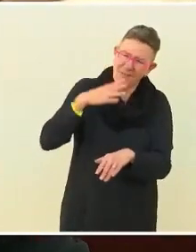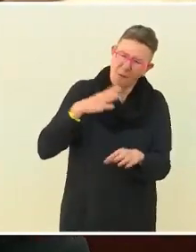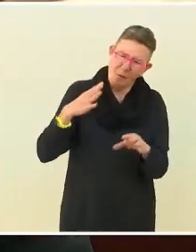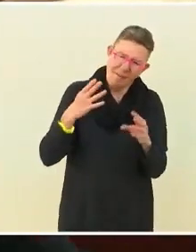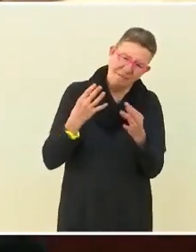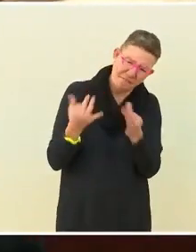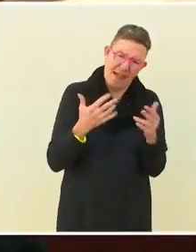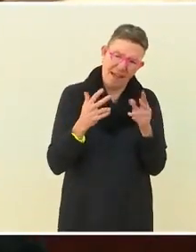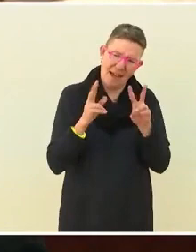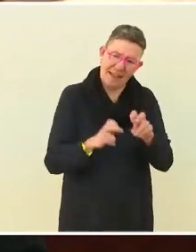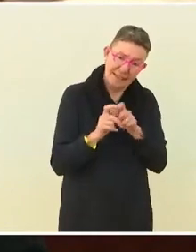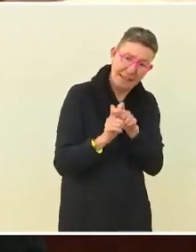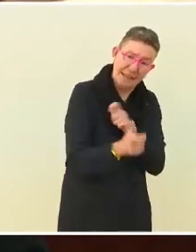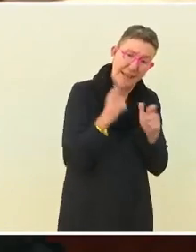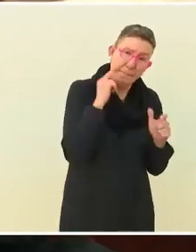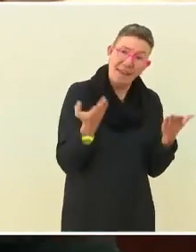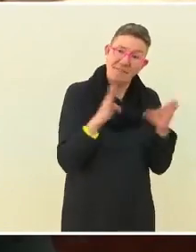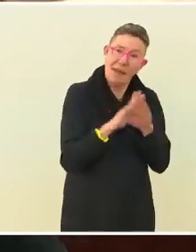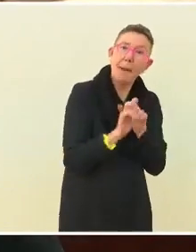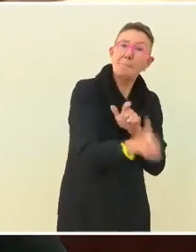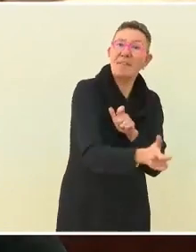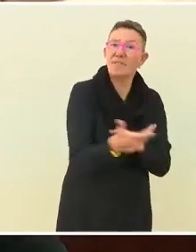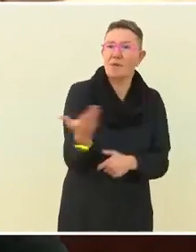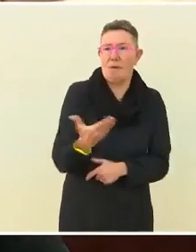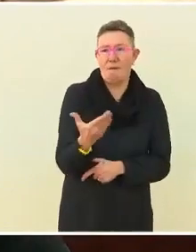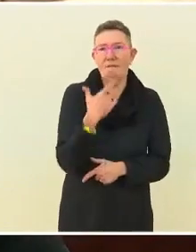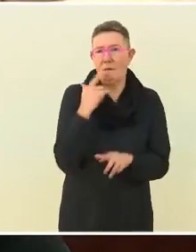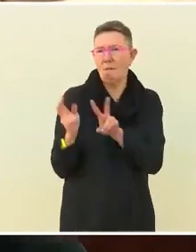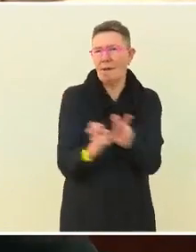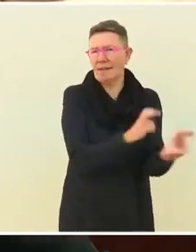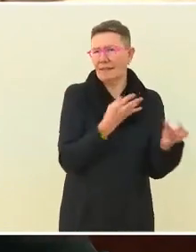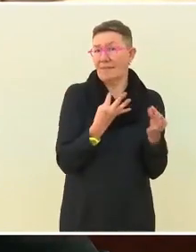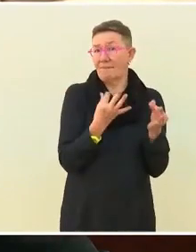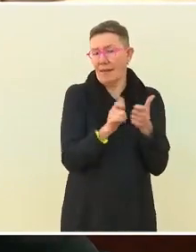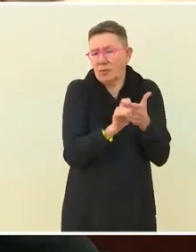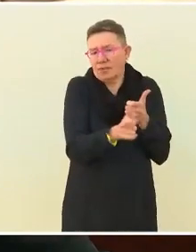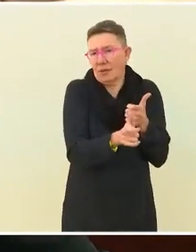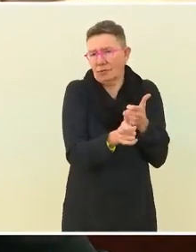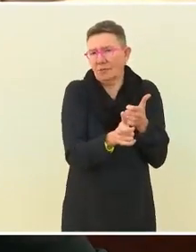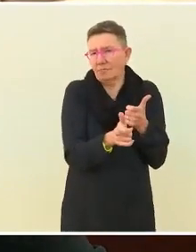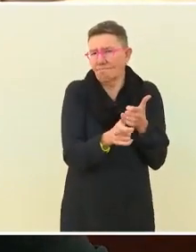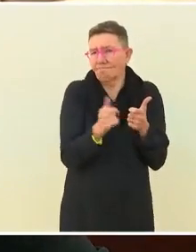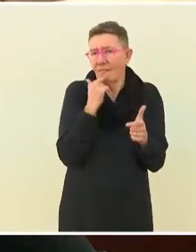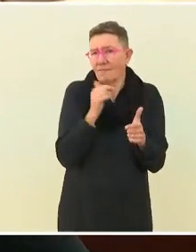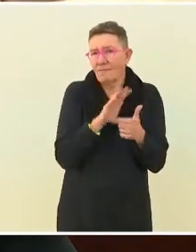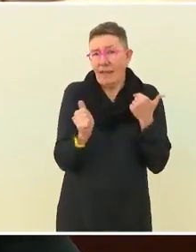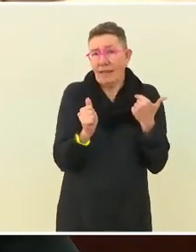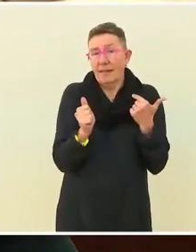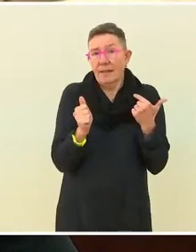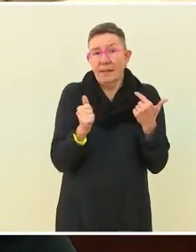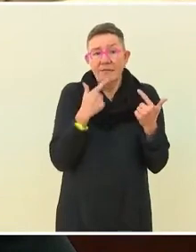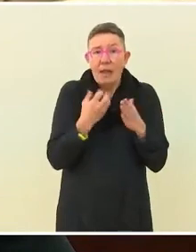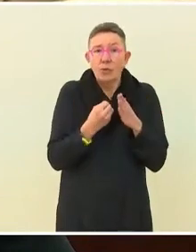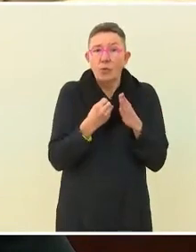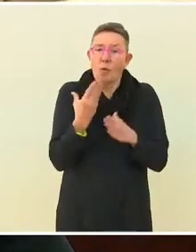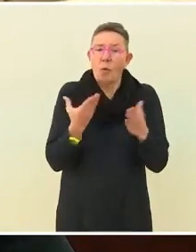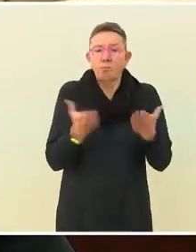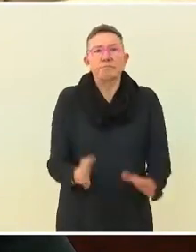conséquences observées pour les habitants des fermetures déjà mises en œuvre soit effectuée avant toute nouvelle